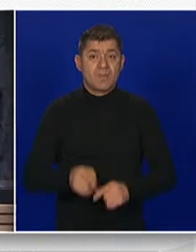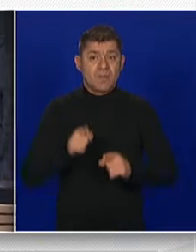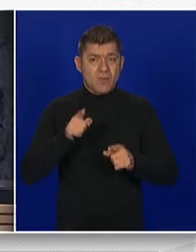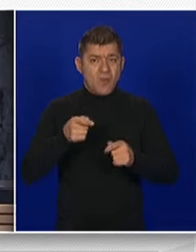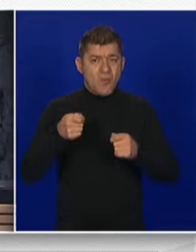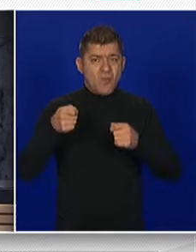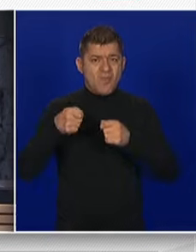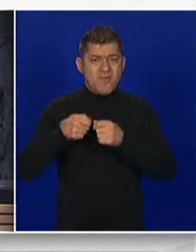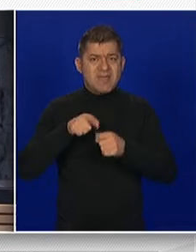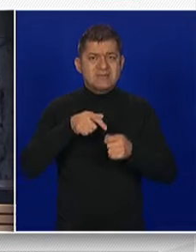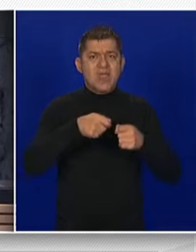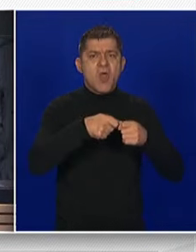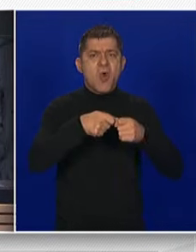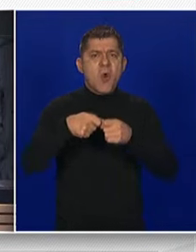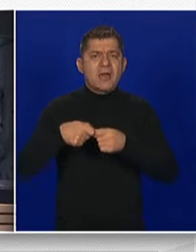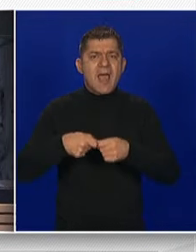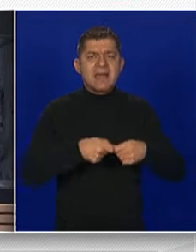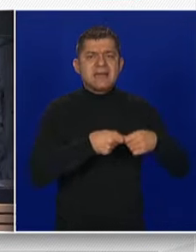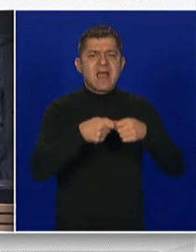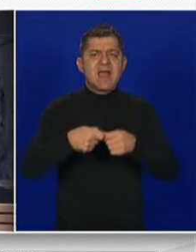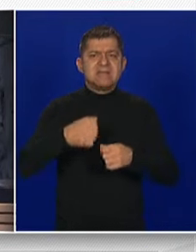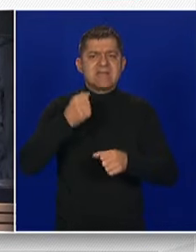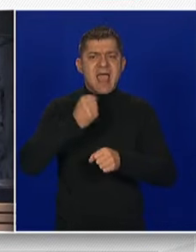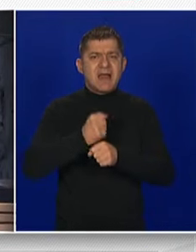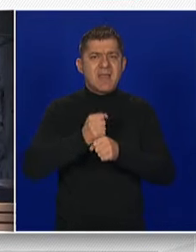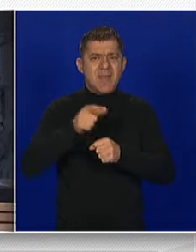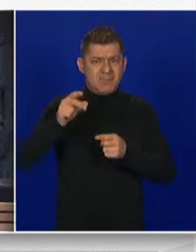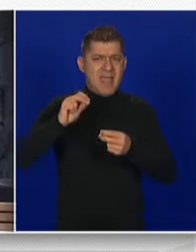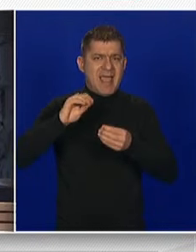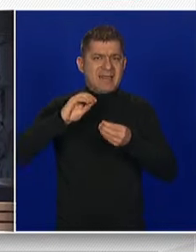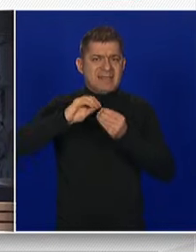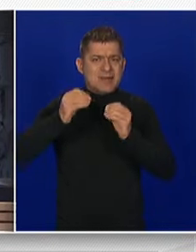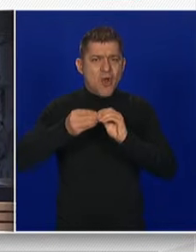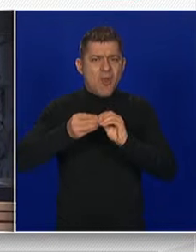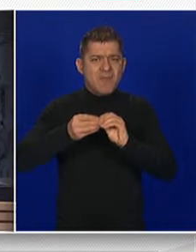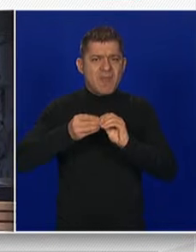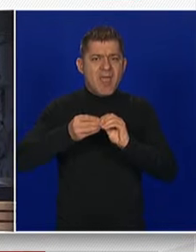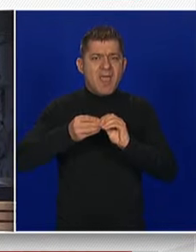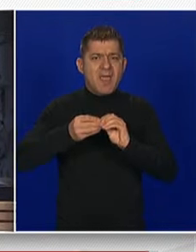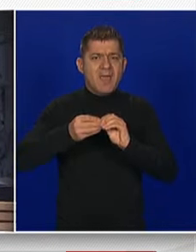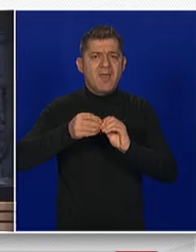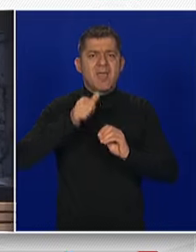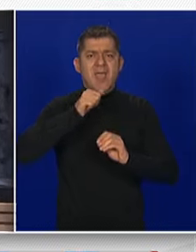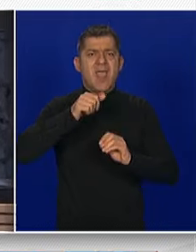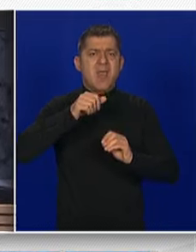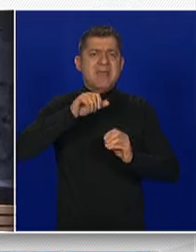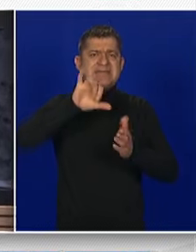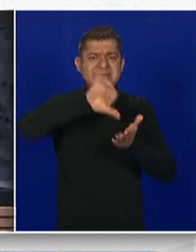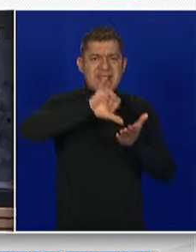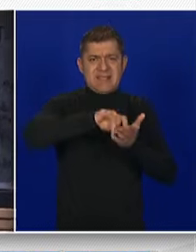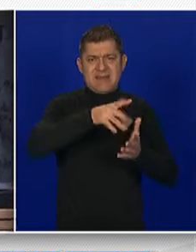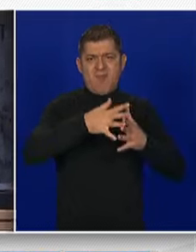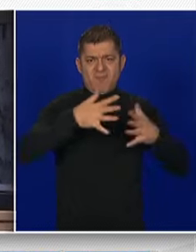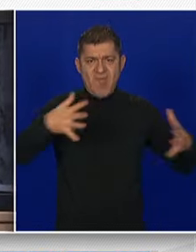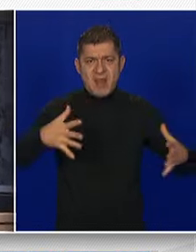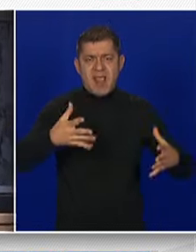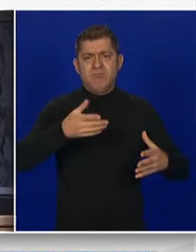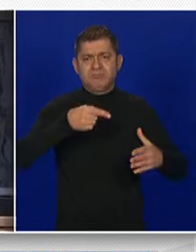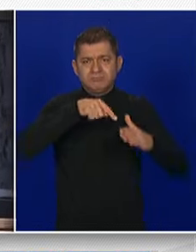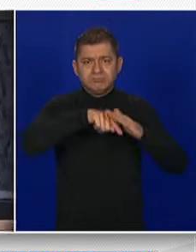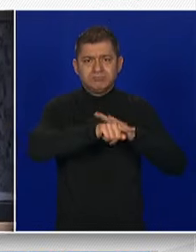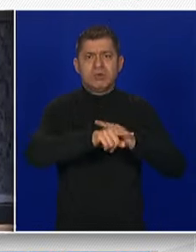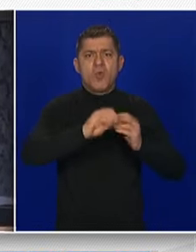organizaciju rada za djelatnost trgovine koja se obavlja u prodavaonicama i trgovačkim centrima, kao što